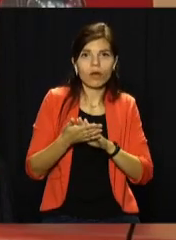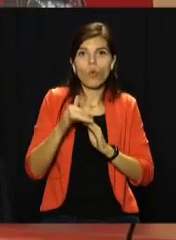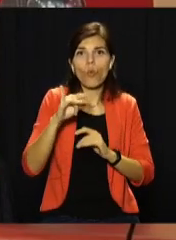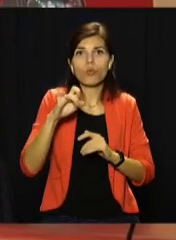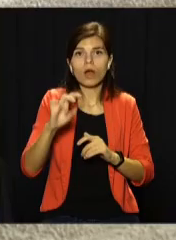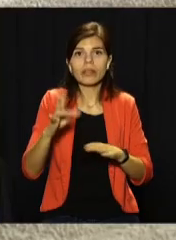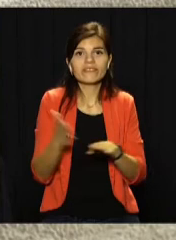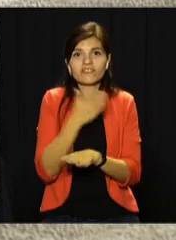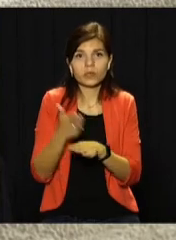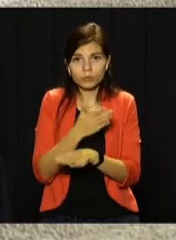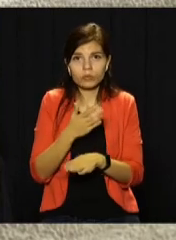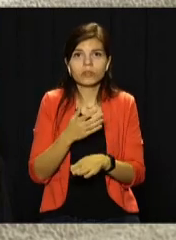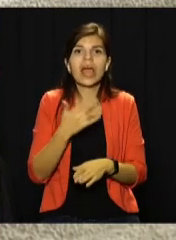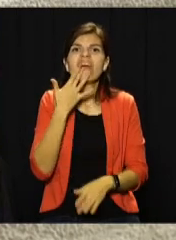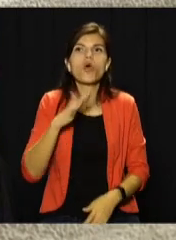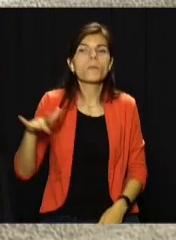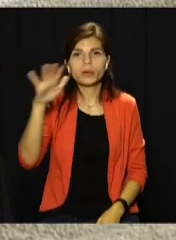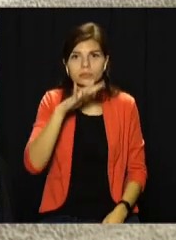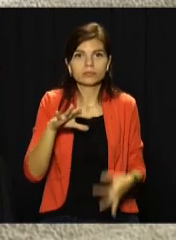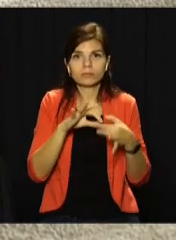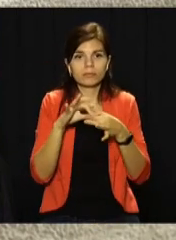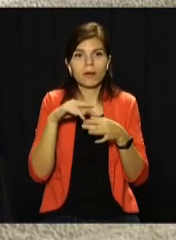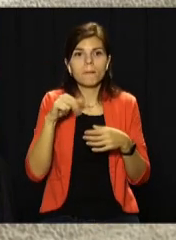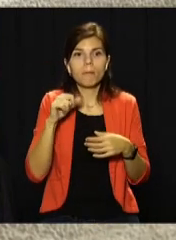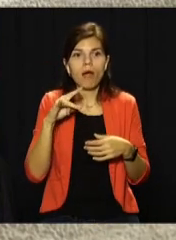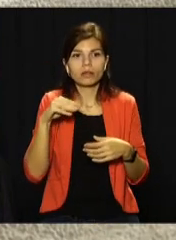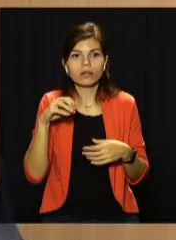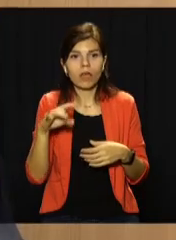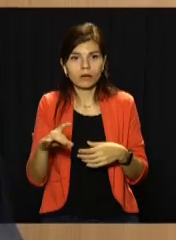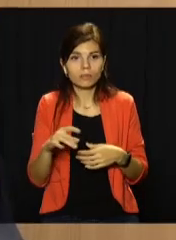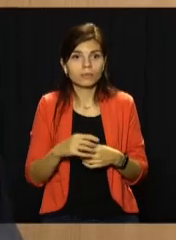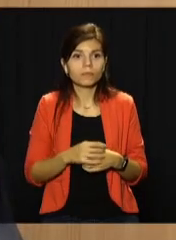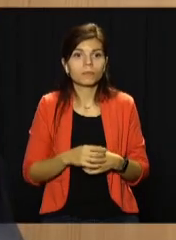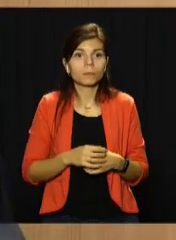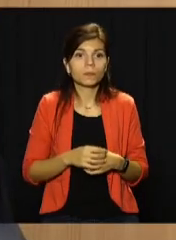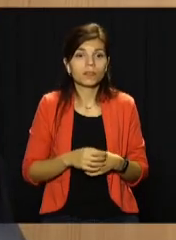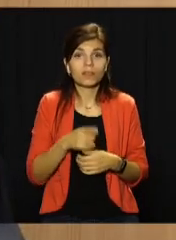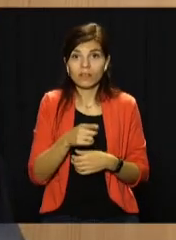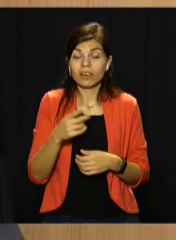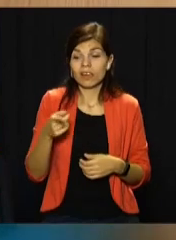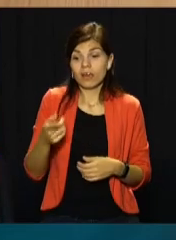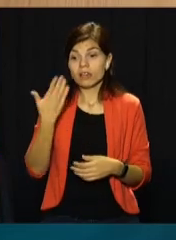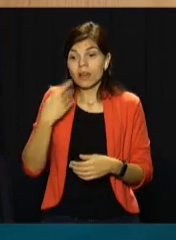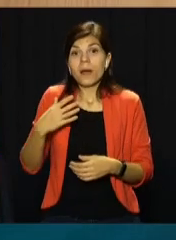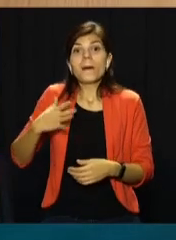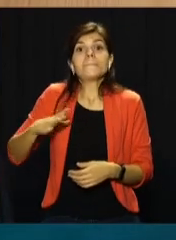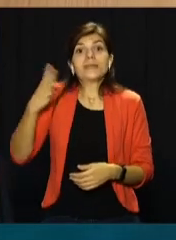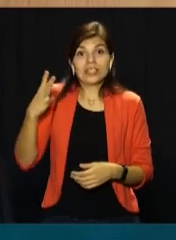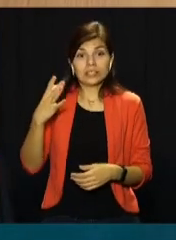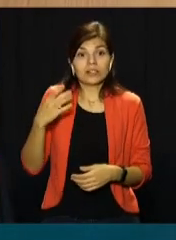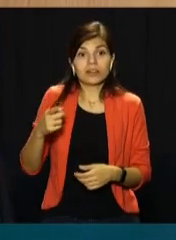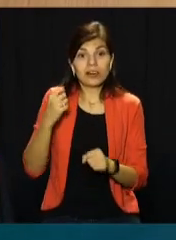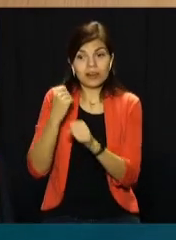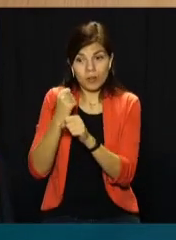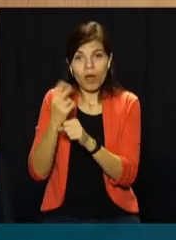урановому виробництві та європейські партнери, які ці роботи фінансують. Проблема дезактивации радиоактивных отходов бывшего ПХЗ – это, конечно